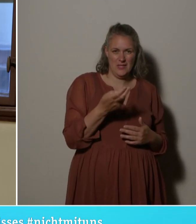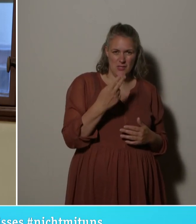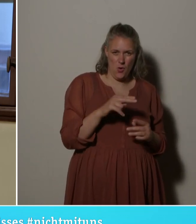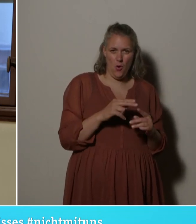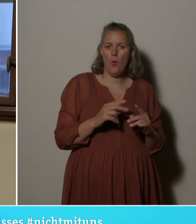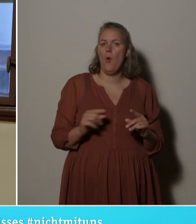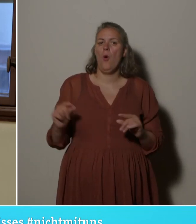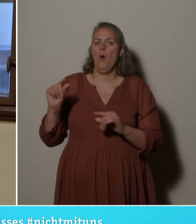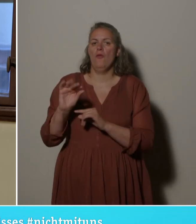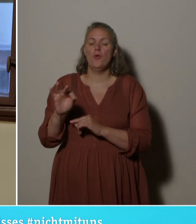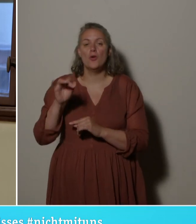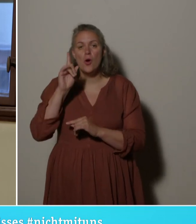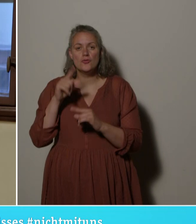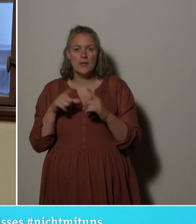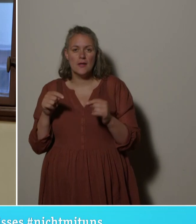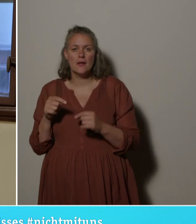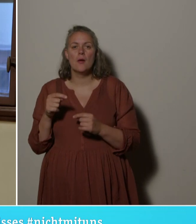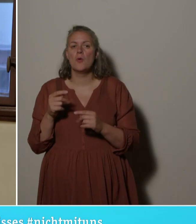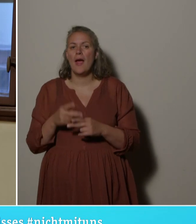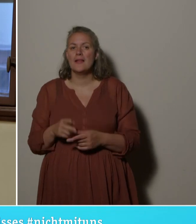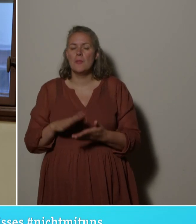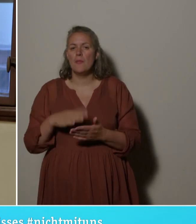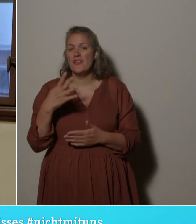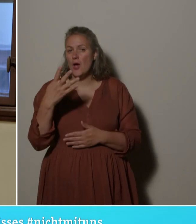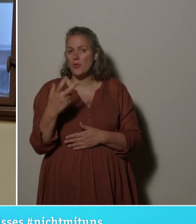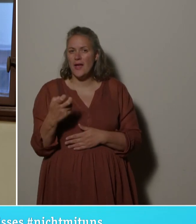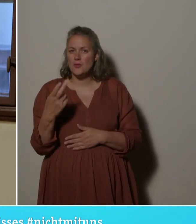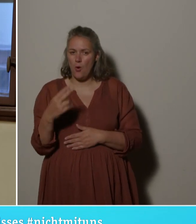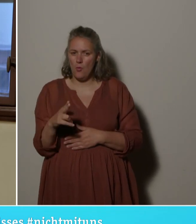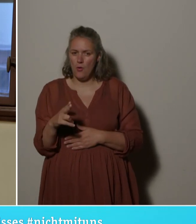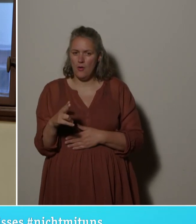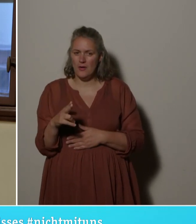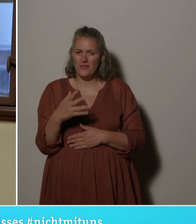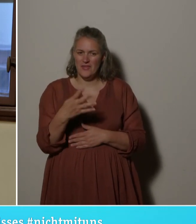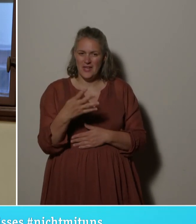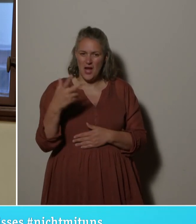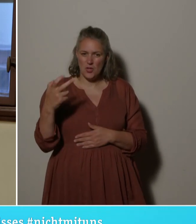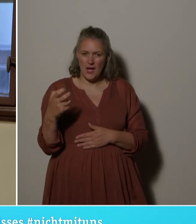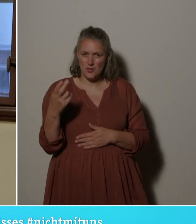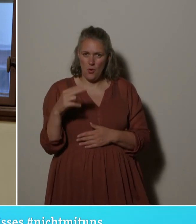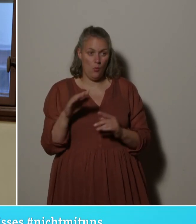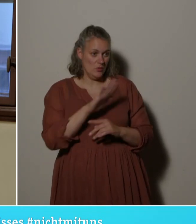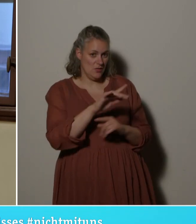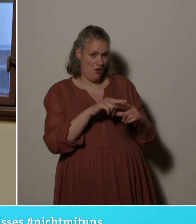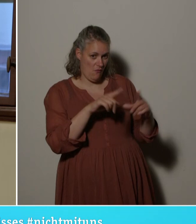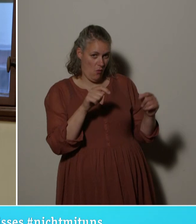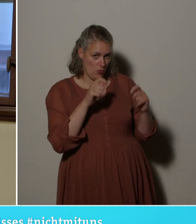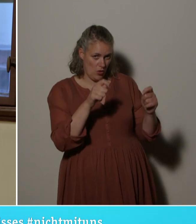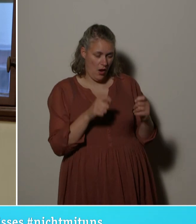Deutschland-Ticket draufgeben, dann sind wir noch bei 34 Euro. 34 Euro. Und dann ist Ihr Vorschlag, dass wir